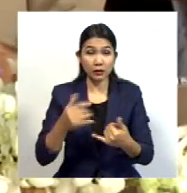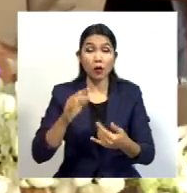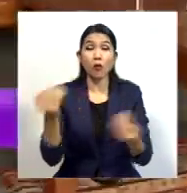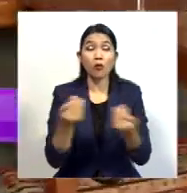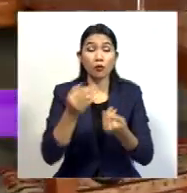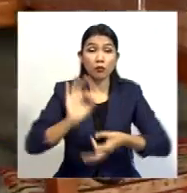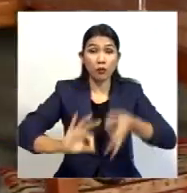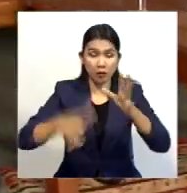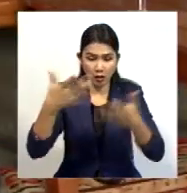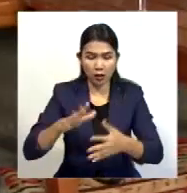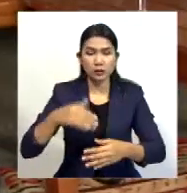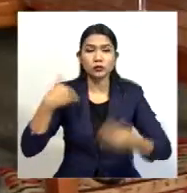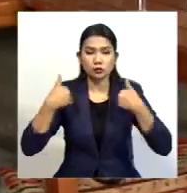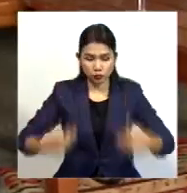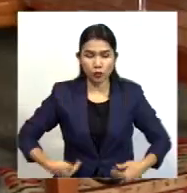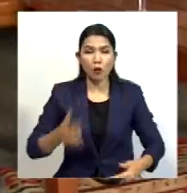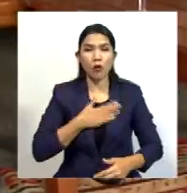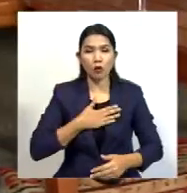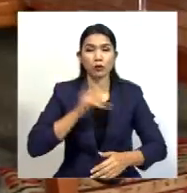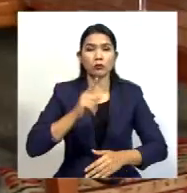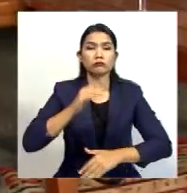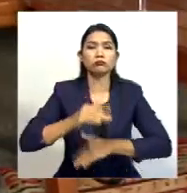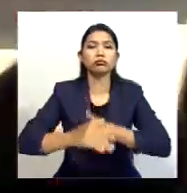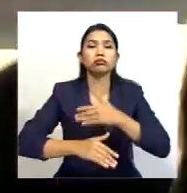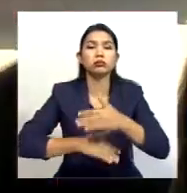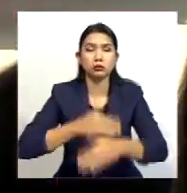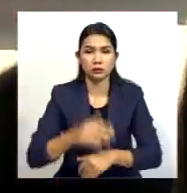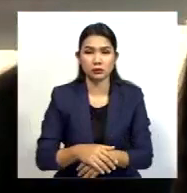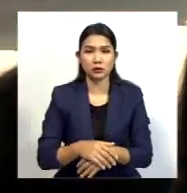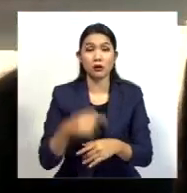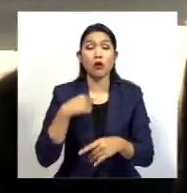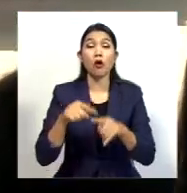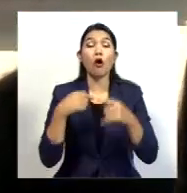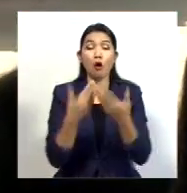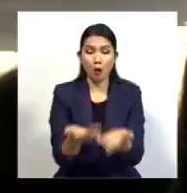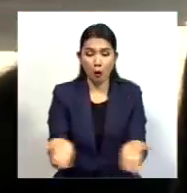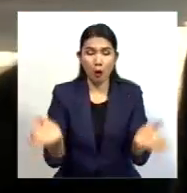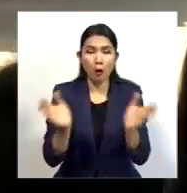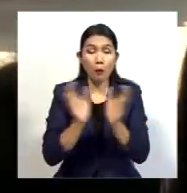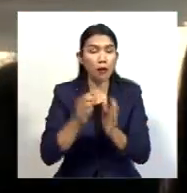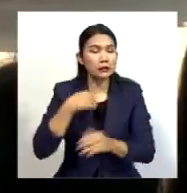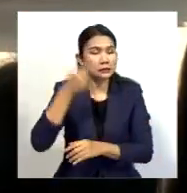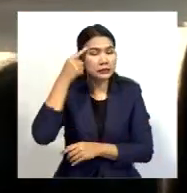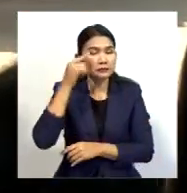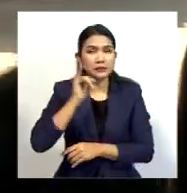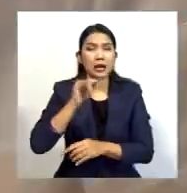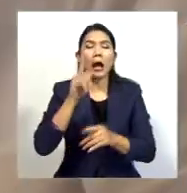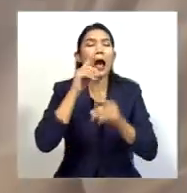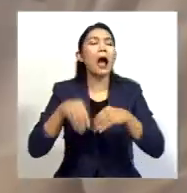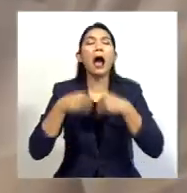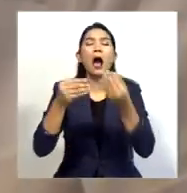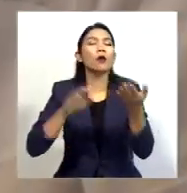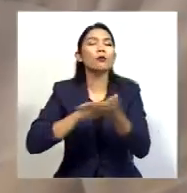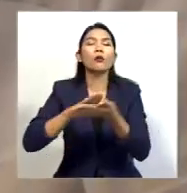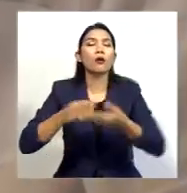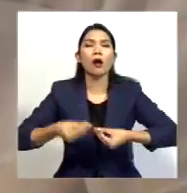ก็ยังคงต้องดำเนินต่อไปค่ะทั้งนี้ทางครอบครัวขออโหสิกรรมให้กับผู้ก่อเหตุนะคะเพราะว่าไม่อยากจะให้ผลกรรมติดตัว